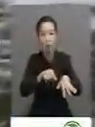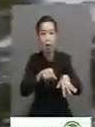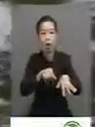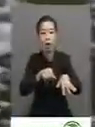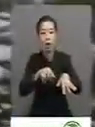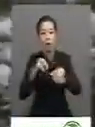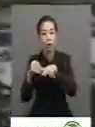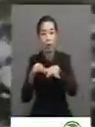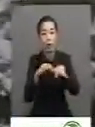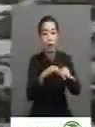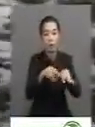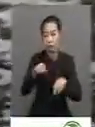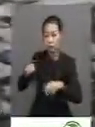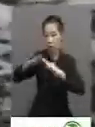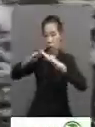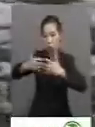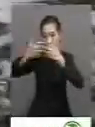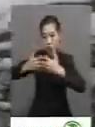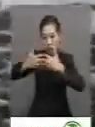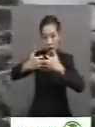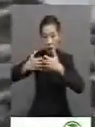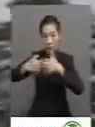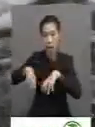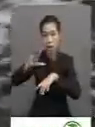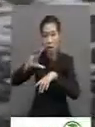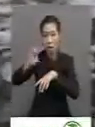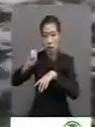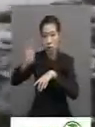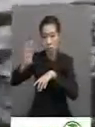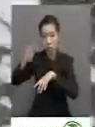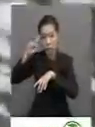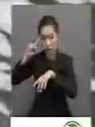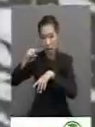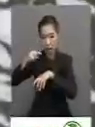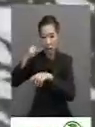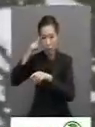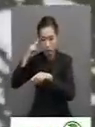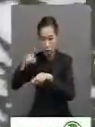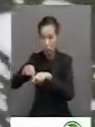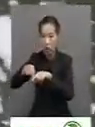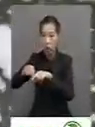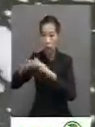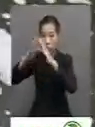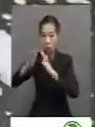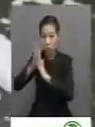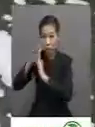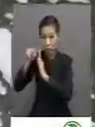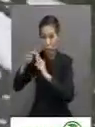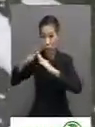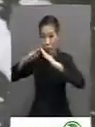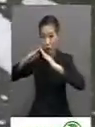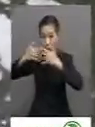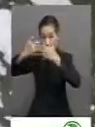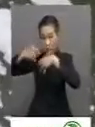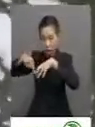ต่อจากด้านหลังโรงงานอุตสาหกรรม304โซนป่งไผ่แล้วก็เจอว่ามีน้ำสีดำสนิทปนกับสีขาวเป็นท